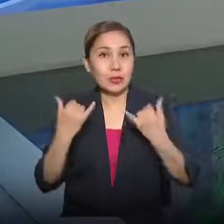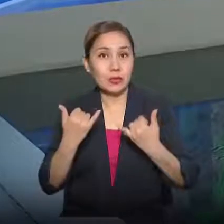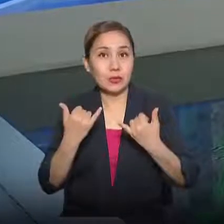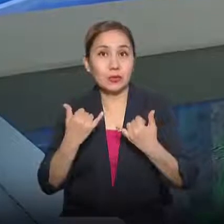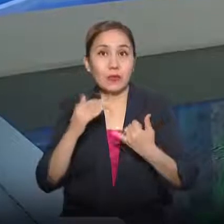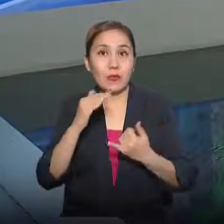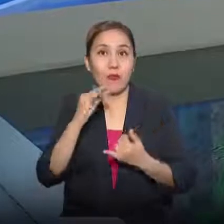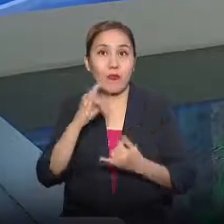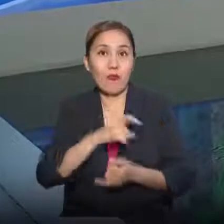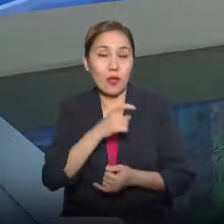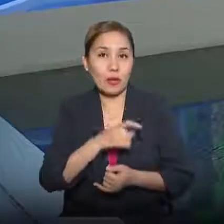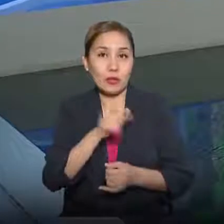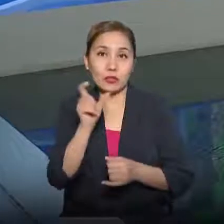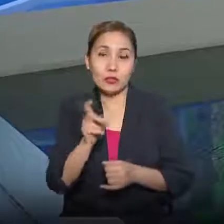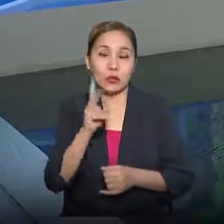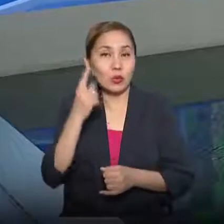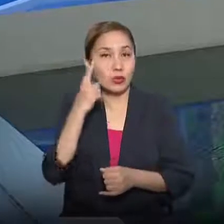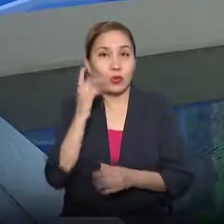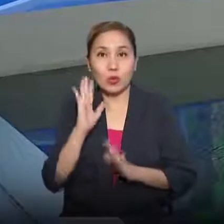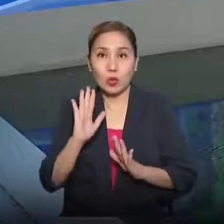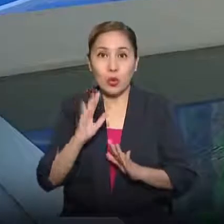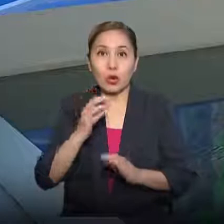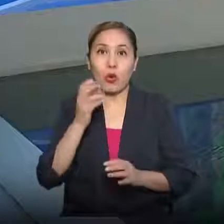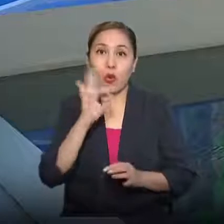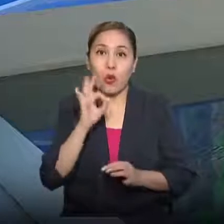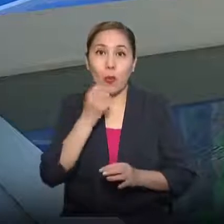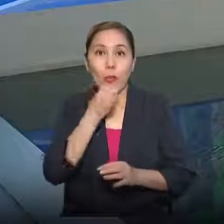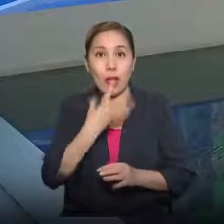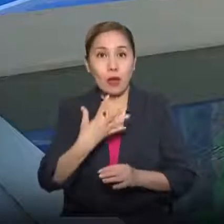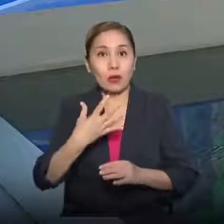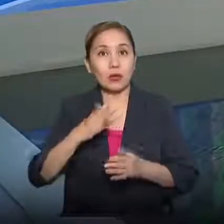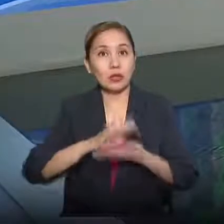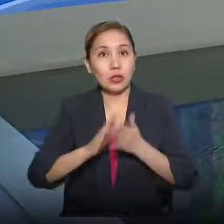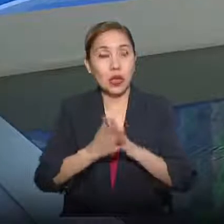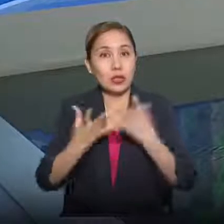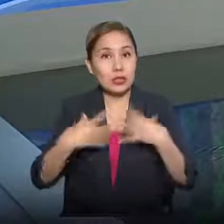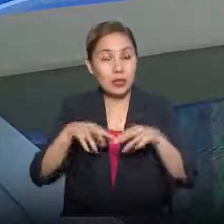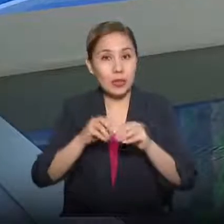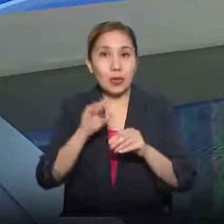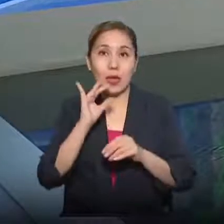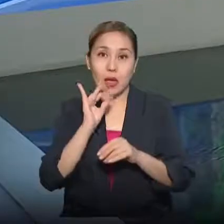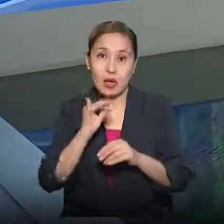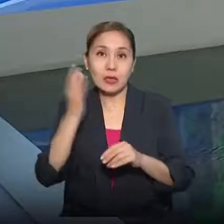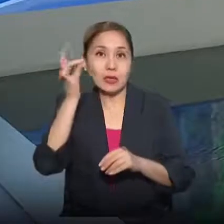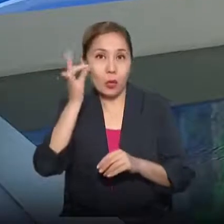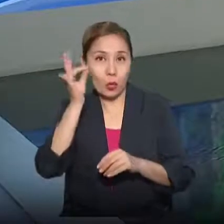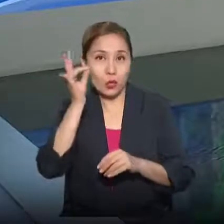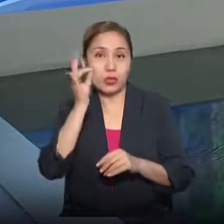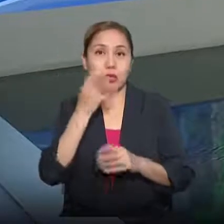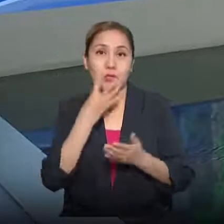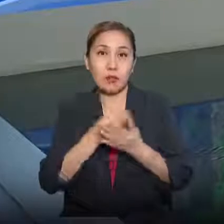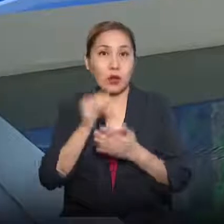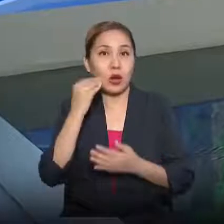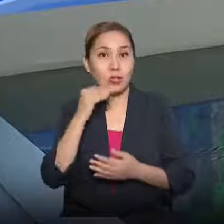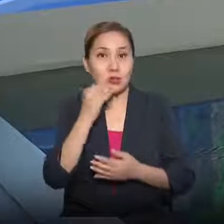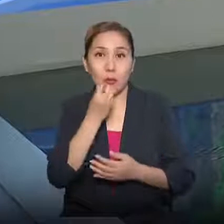Сегодняшний фермер – это человек, который думает не только о благосостоянии своей собственной семьи, но и заботится о создании качественного продукта.